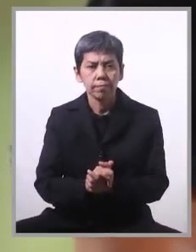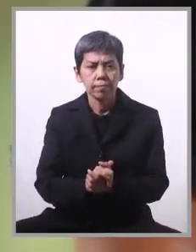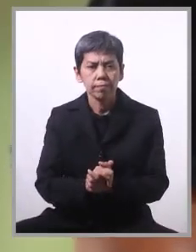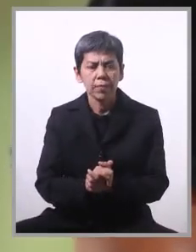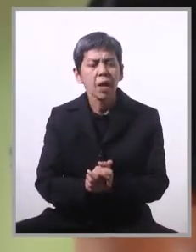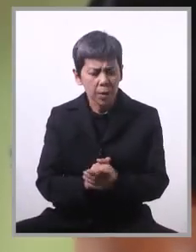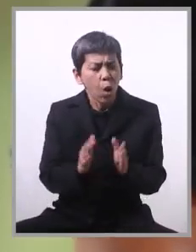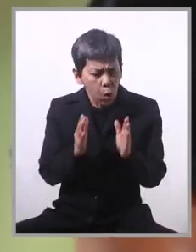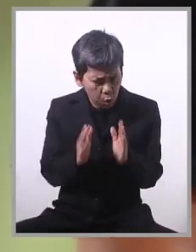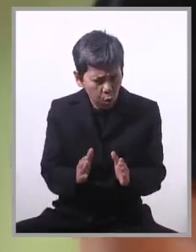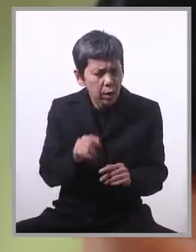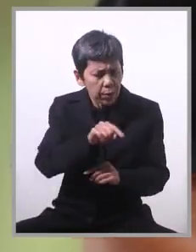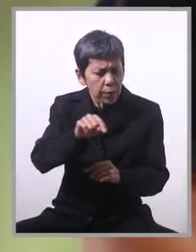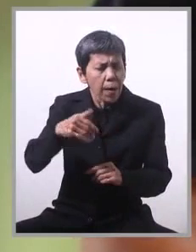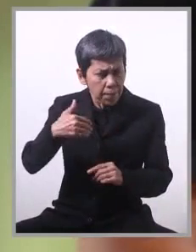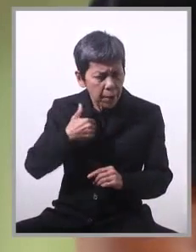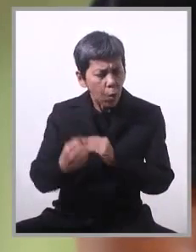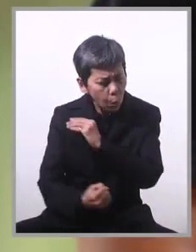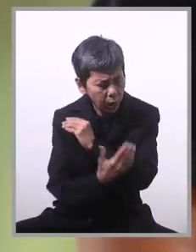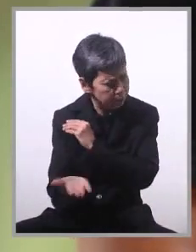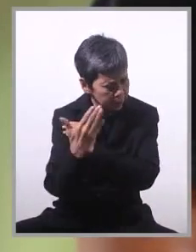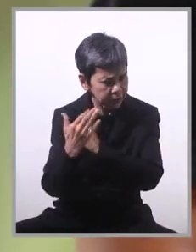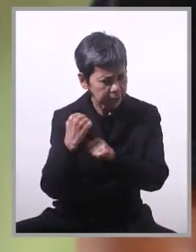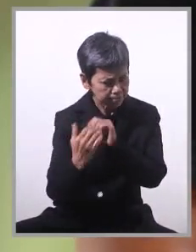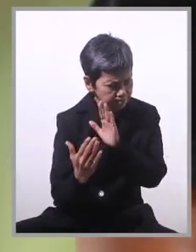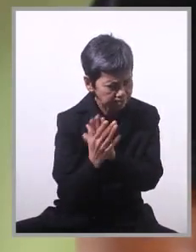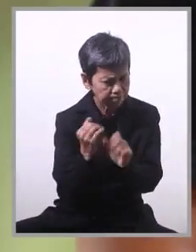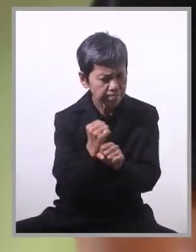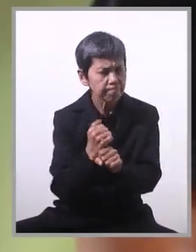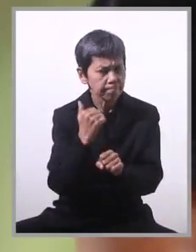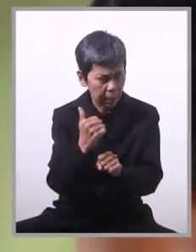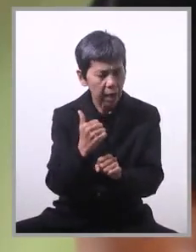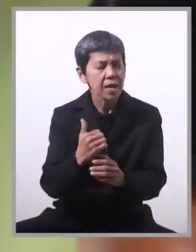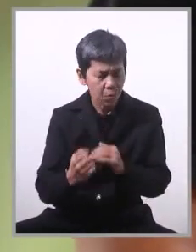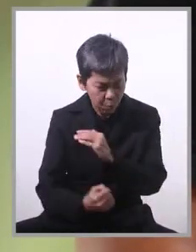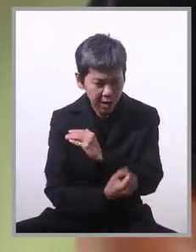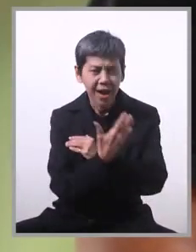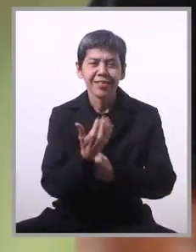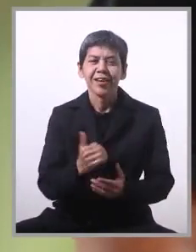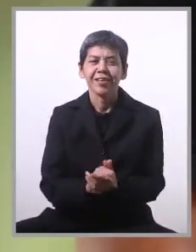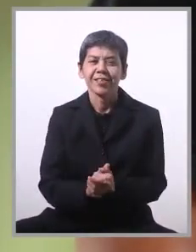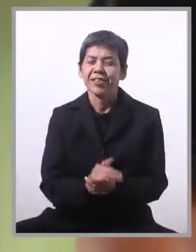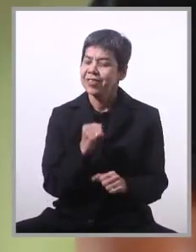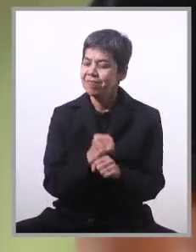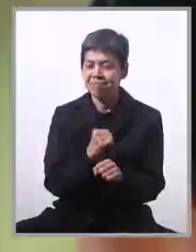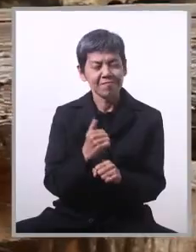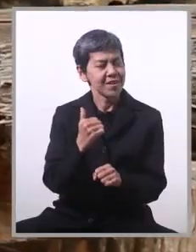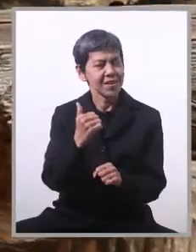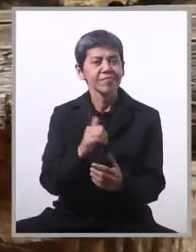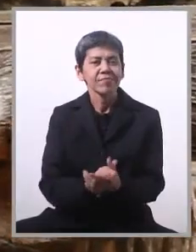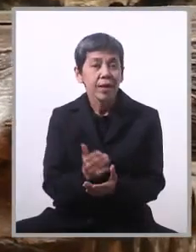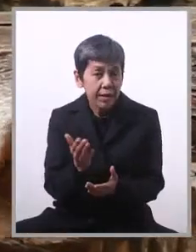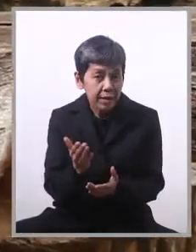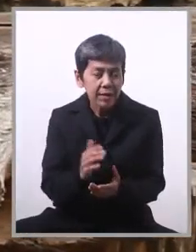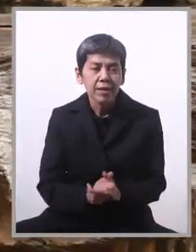ผมยังมีคนที่เปิดโอกาสให้พวกเราเนี่ยมีโอกาสให้เราทำงาน จุ้ยเหร